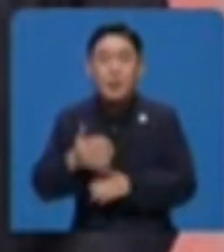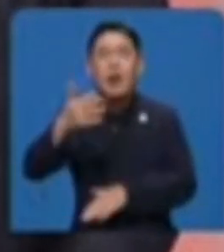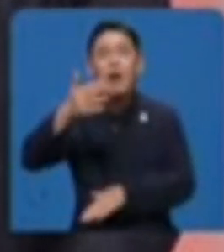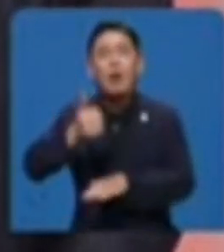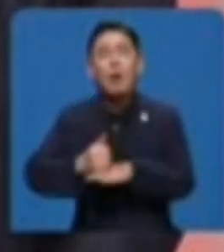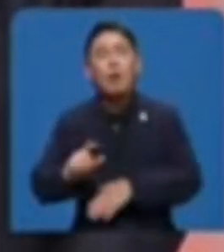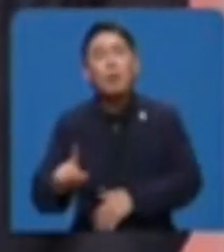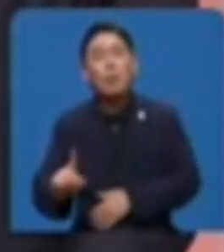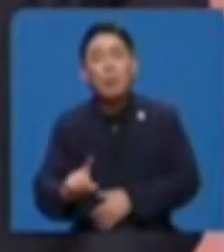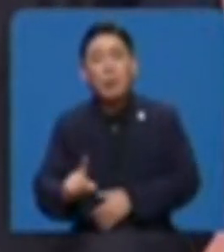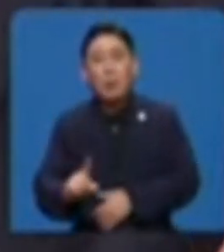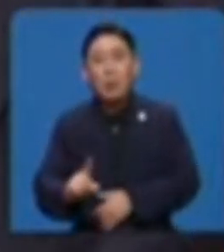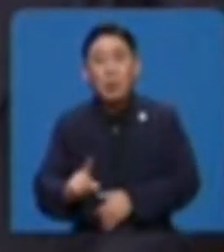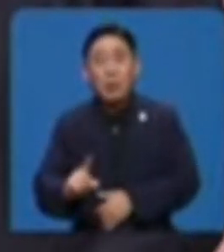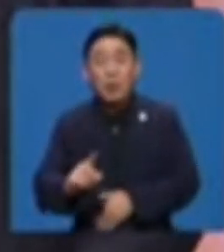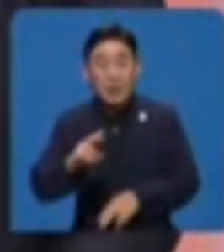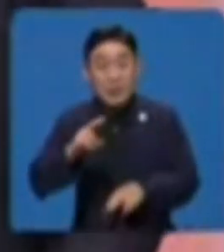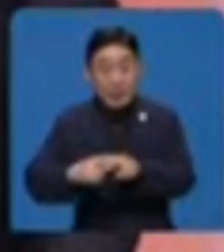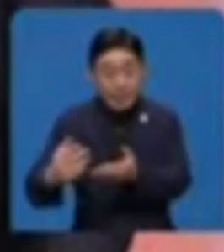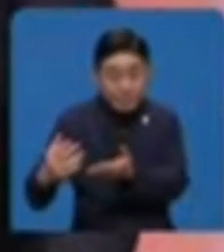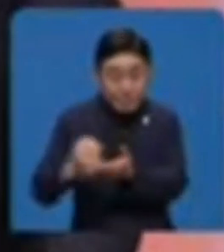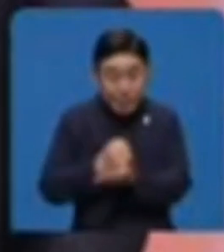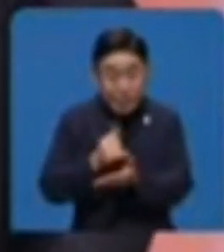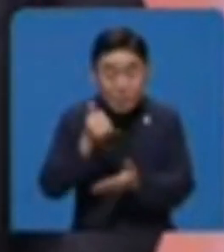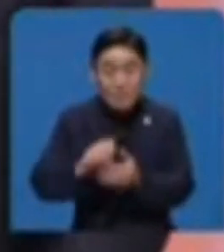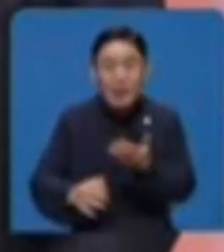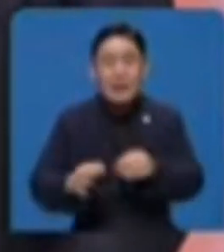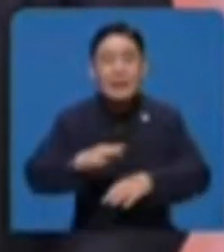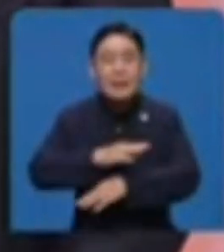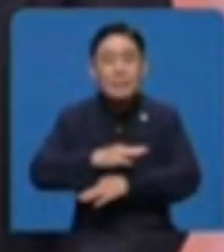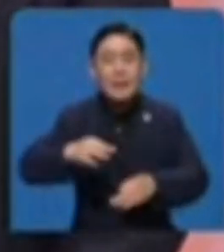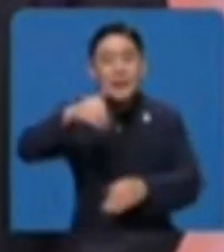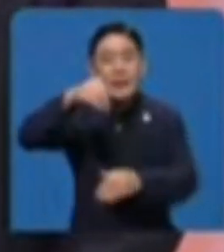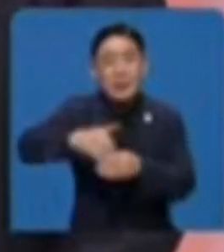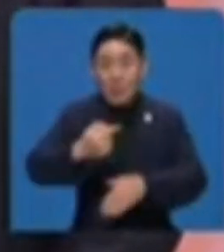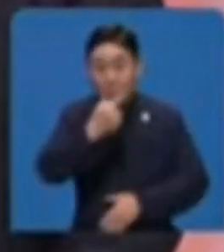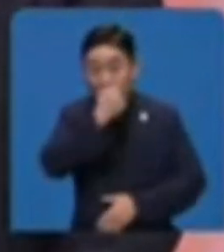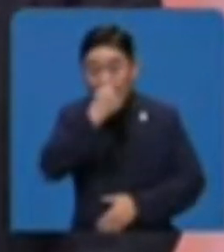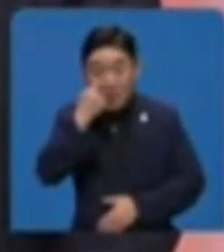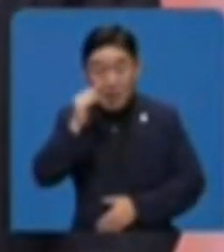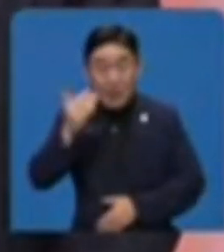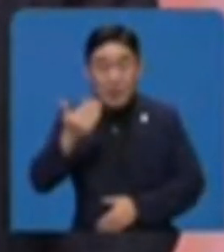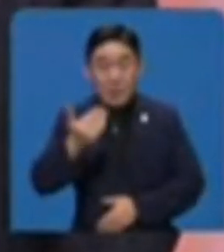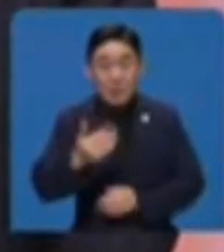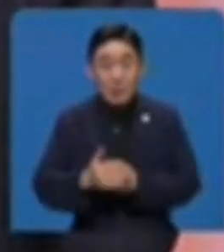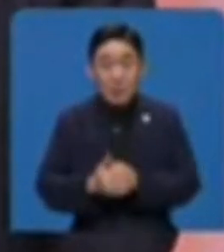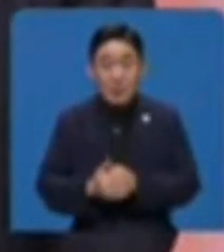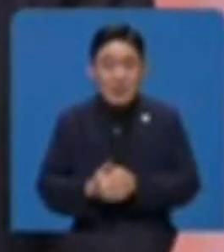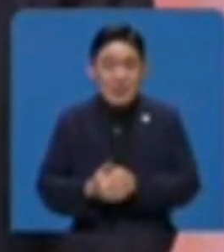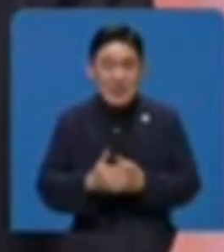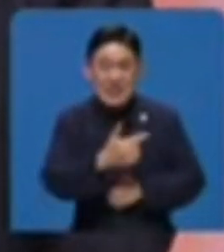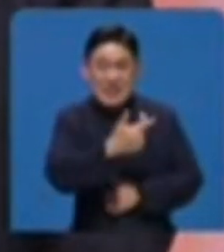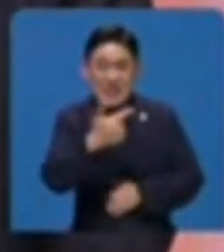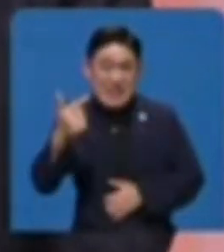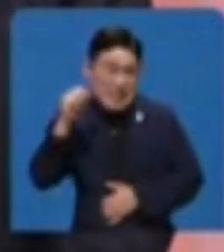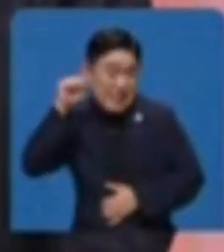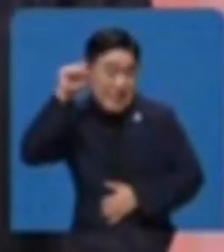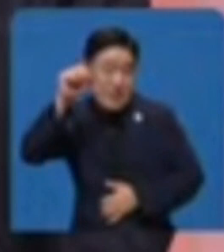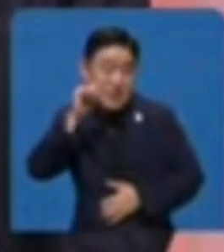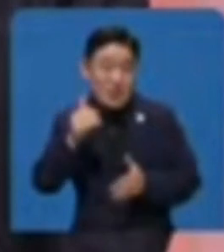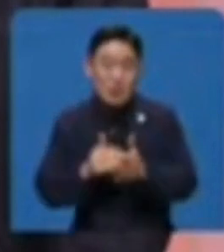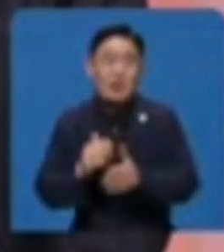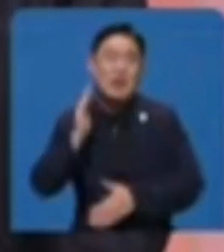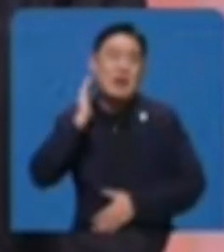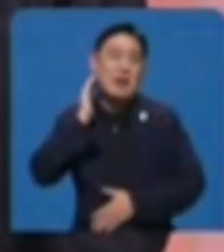결국 이것이 나중에 의석은 확보했지만은 부정선거로 밝혀져 가지고 대규모 시위가 일어나고